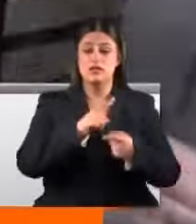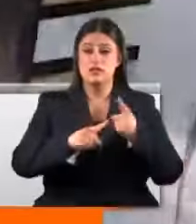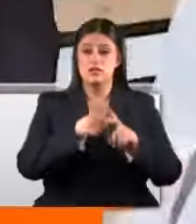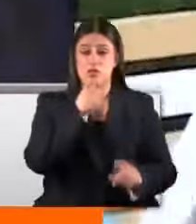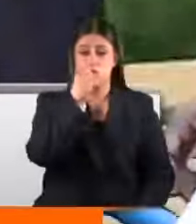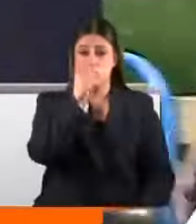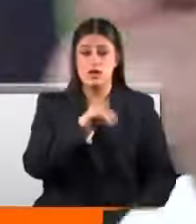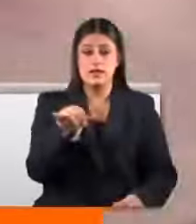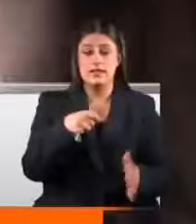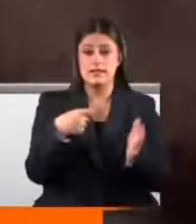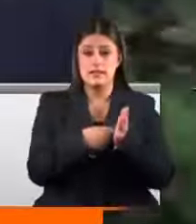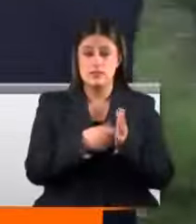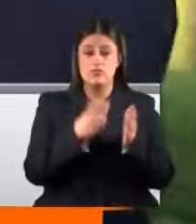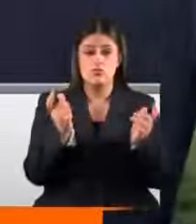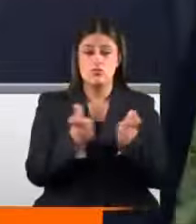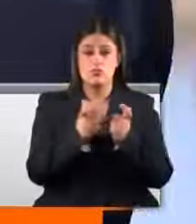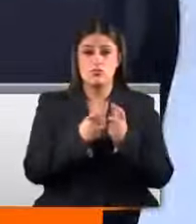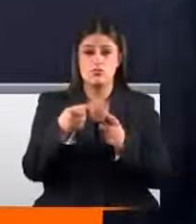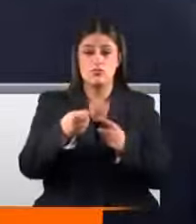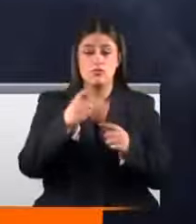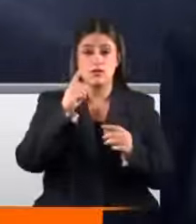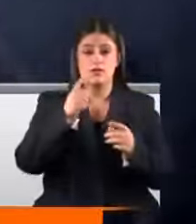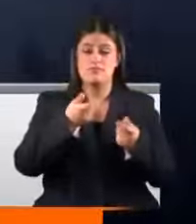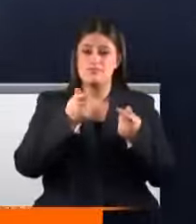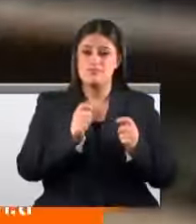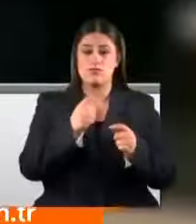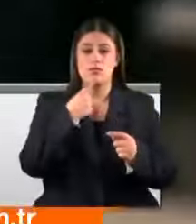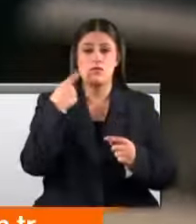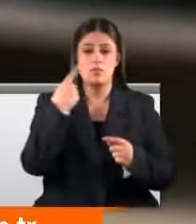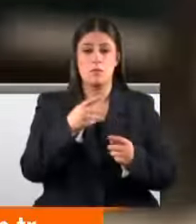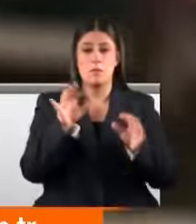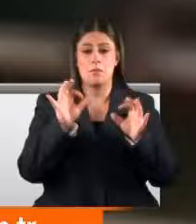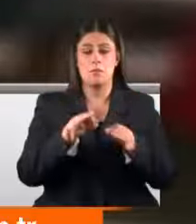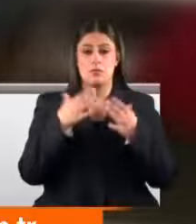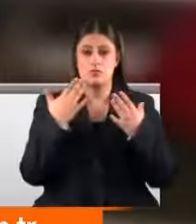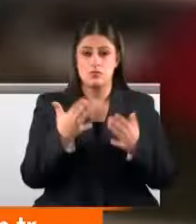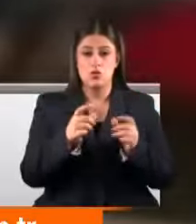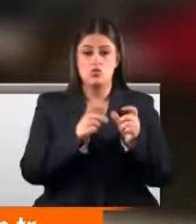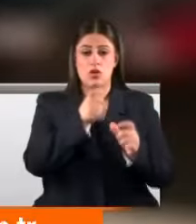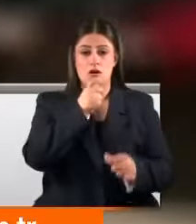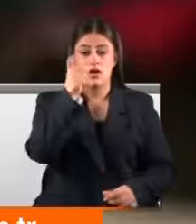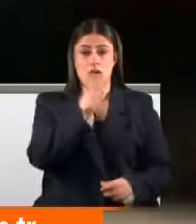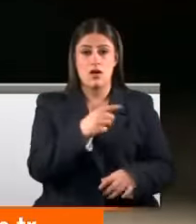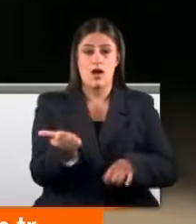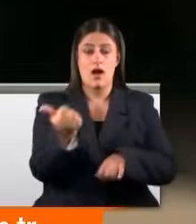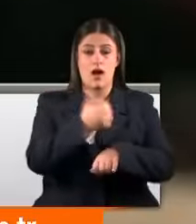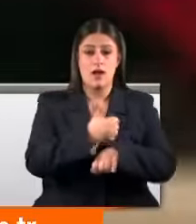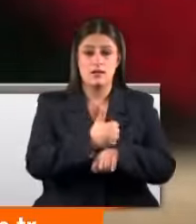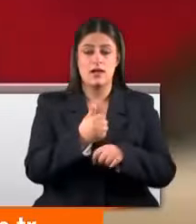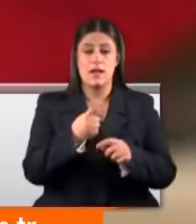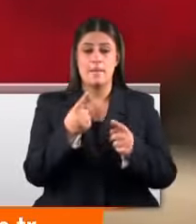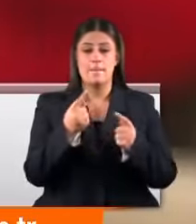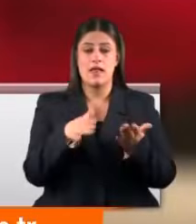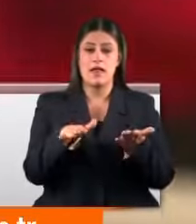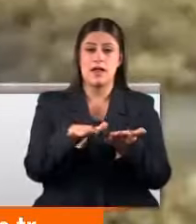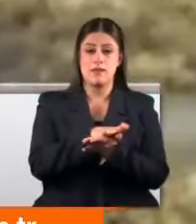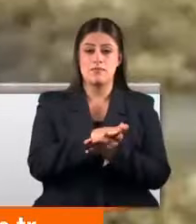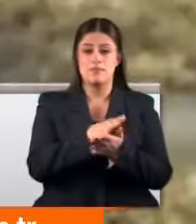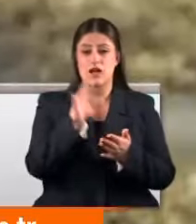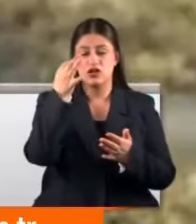isimler delegeleri ikna turuna çoktan başladı. Tam da bu süreçte Soyer'in adaylığa üstü kapalı yeşil ışık yakması da dikkat